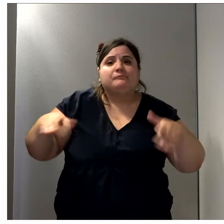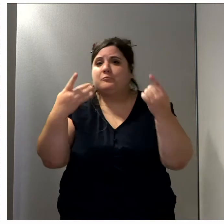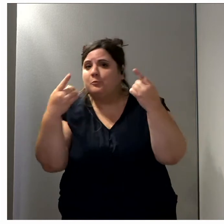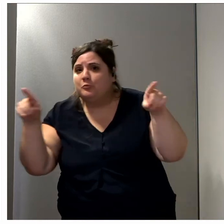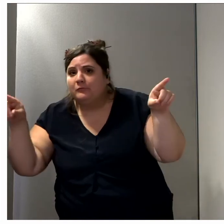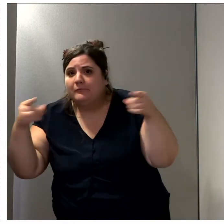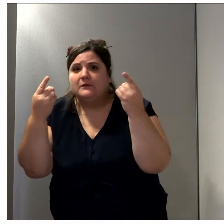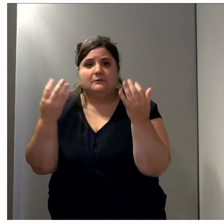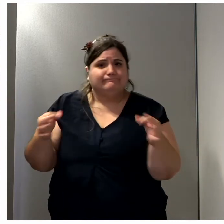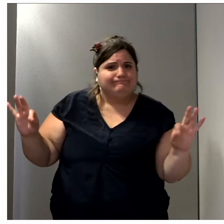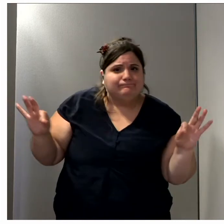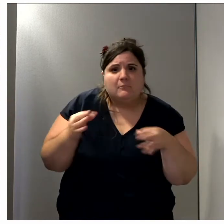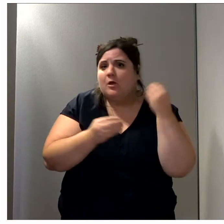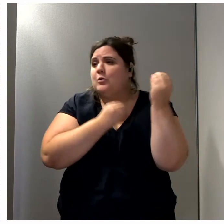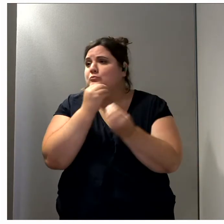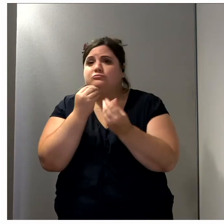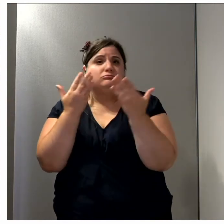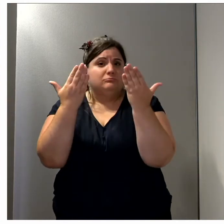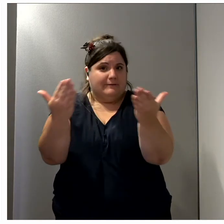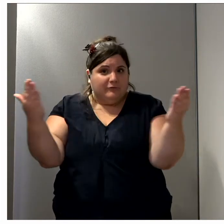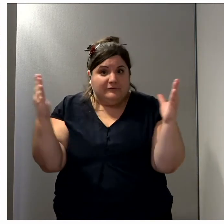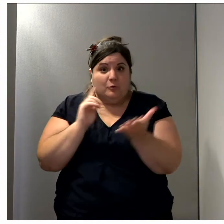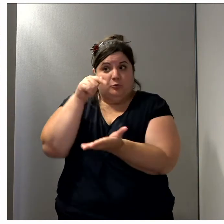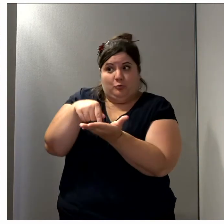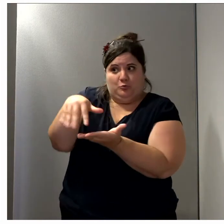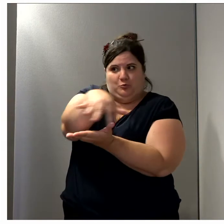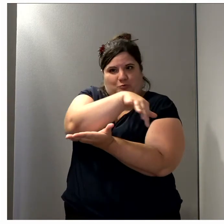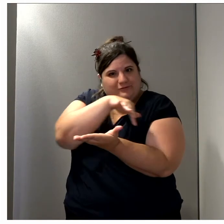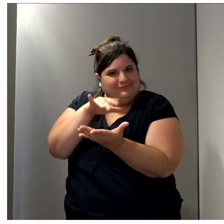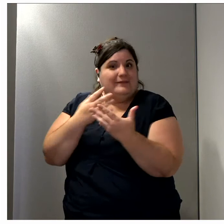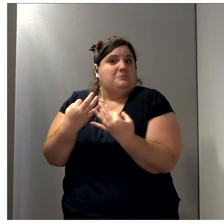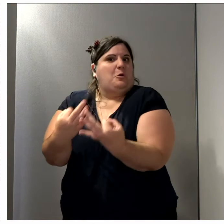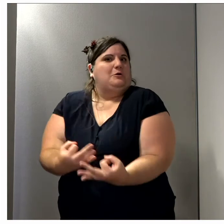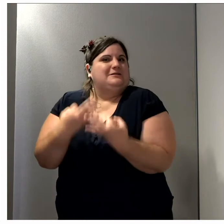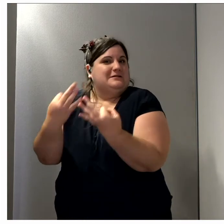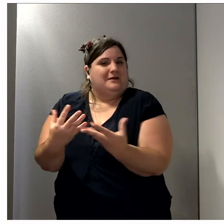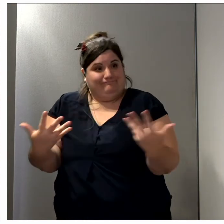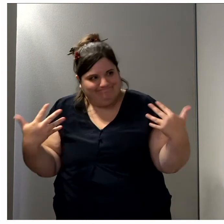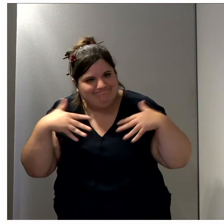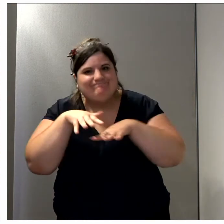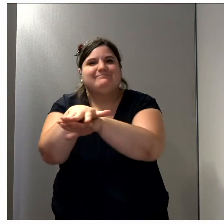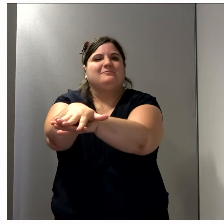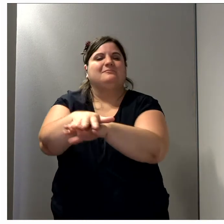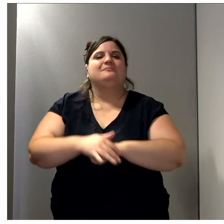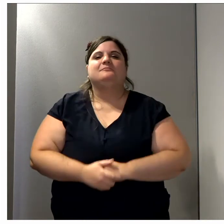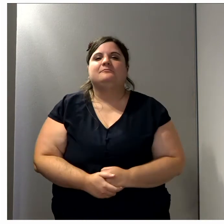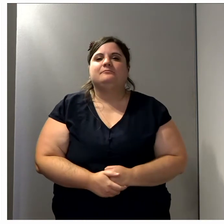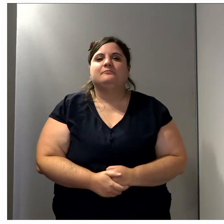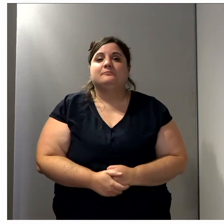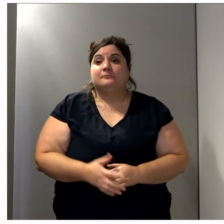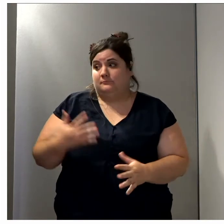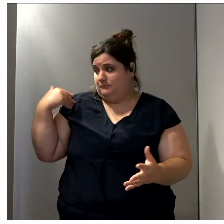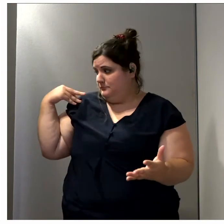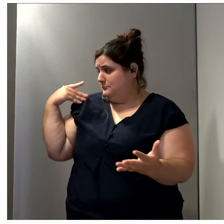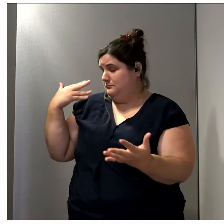ordinaires. pendant le temps de la crise sanitaire, il y a